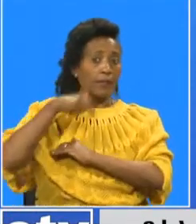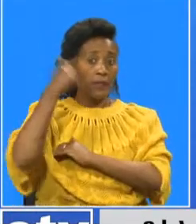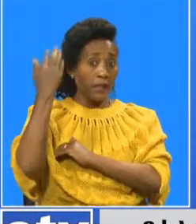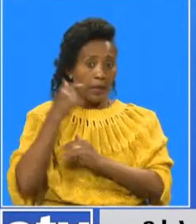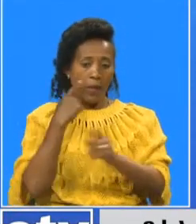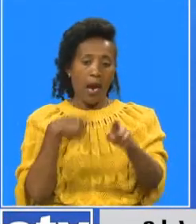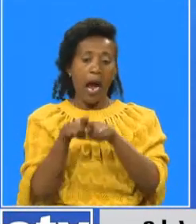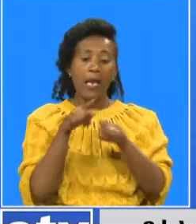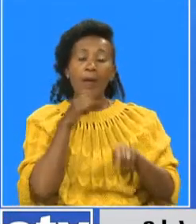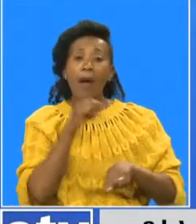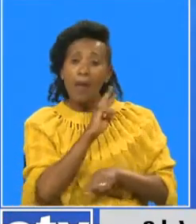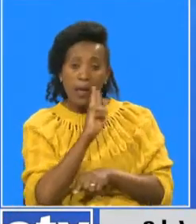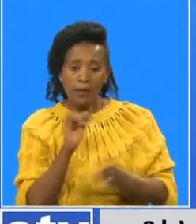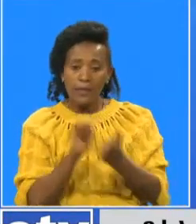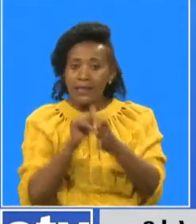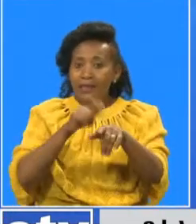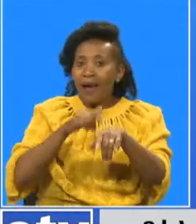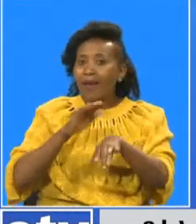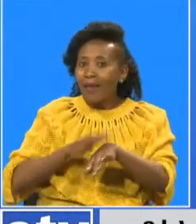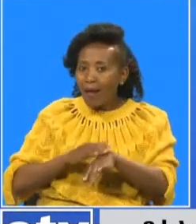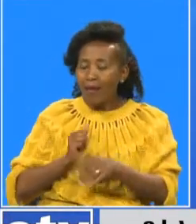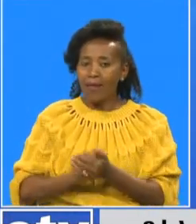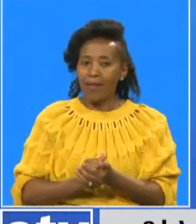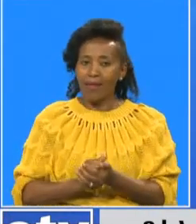የነበረ አለመግባባቶችን አሁን በዚህ ሰዓት ላይ